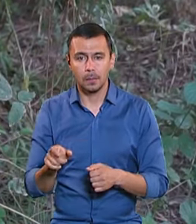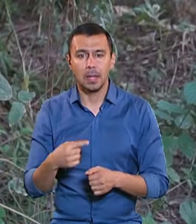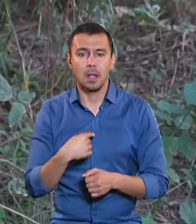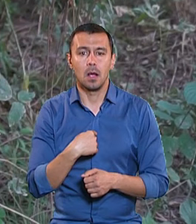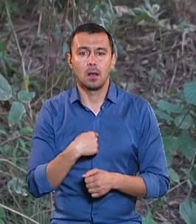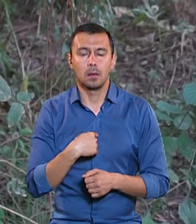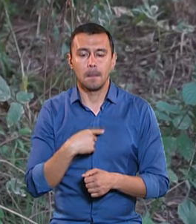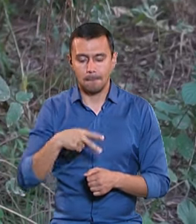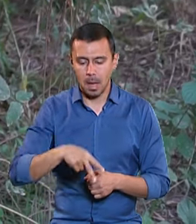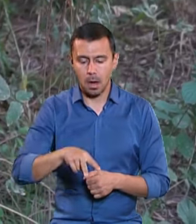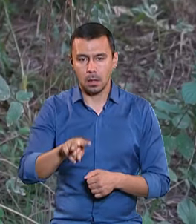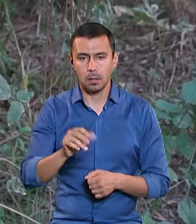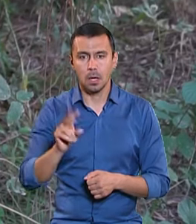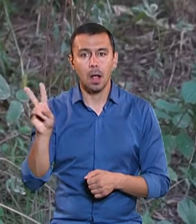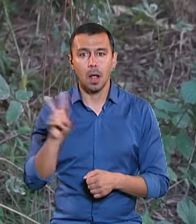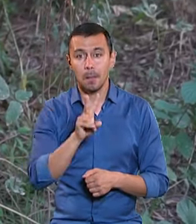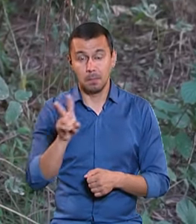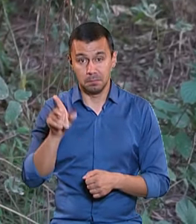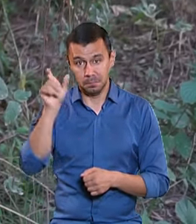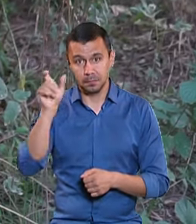я паралельно ще капеланю